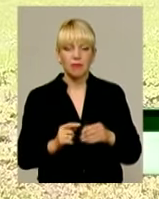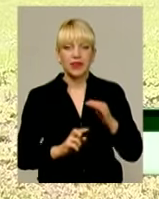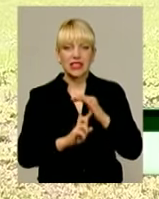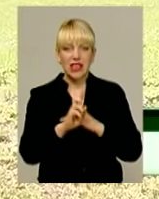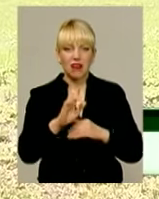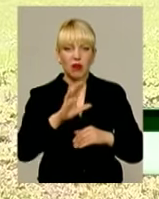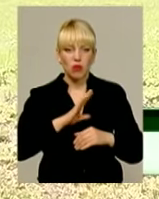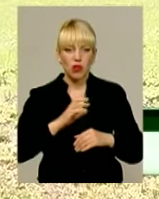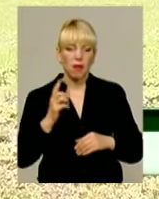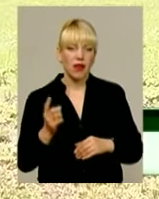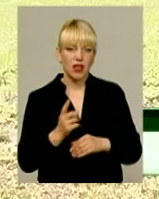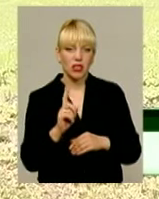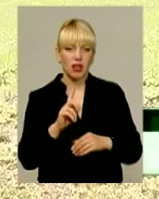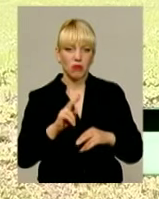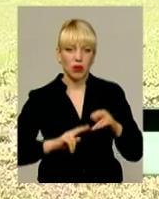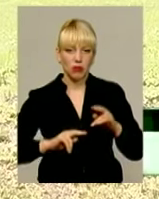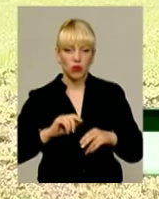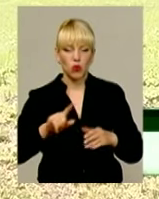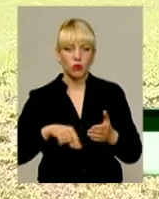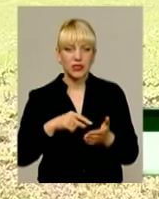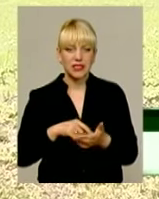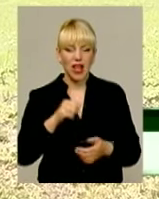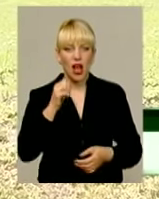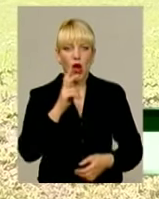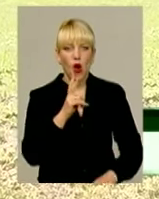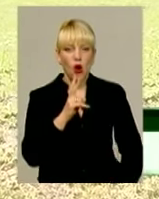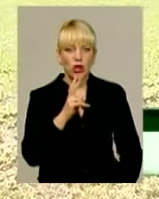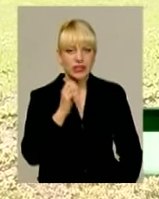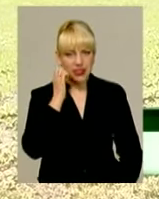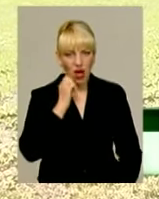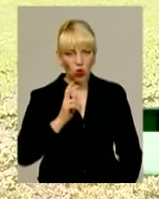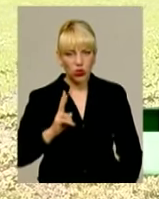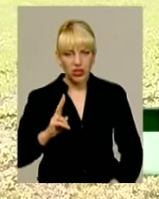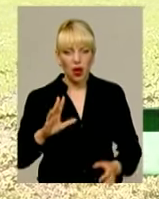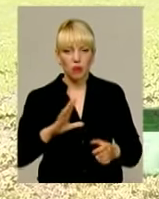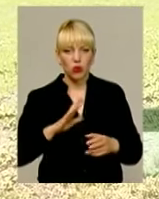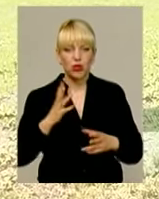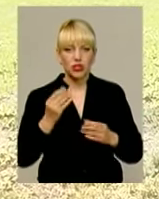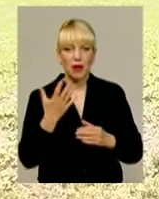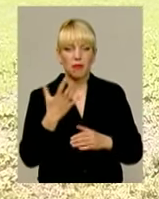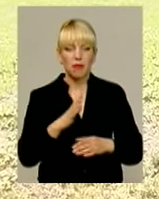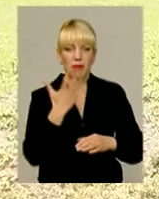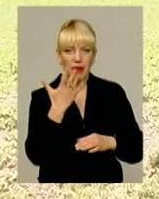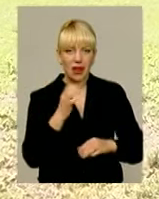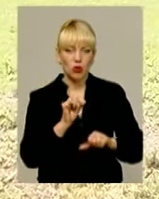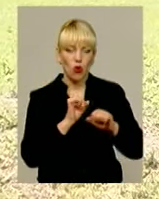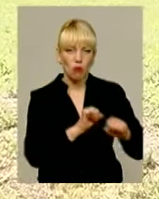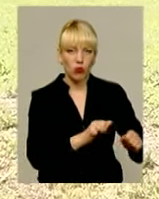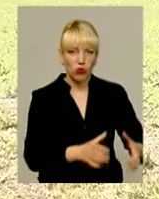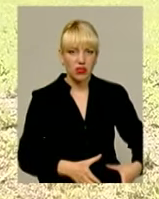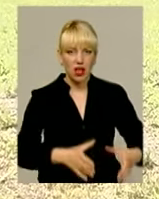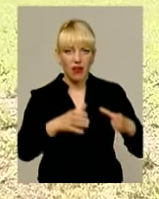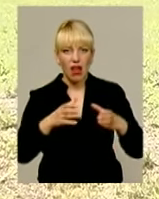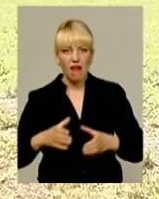яку було побудовано в замк, в місті Костянтинові. Пізніше було побудовано п'ять оборонних веж, на жаль, у нас зараз залишилася тільки одна,